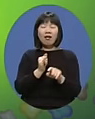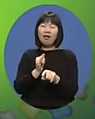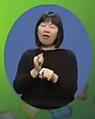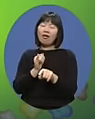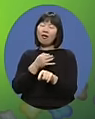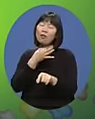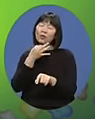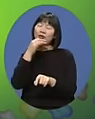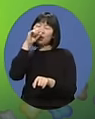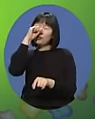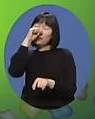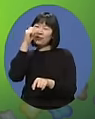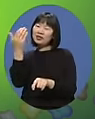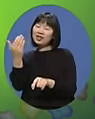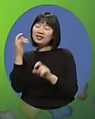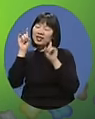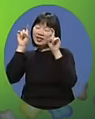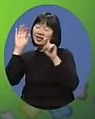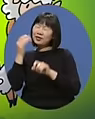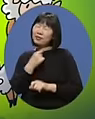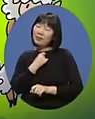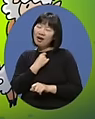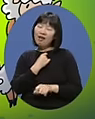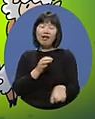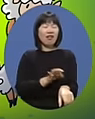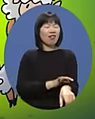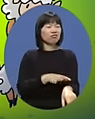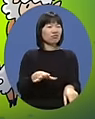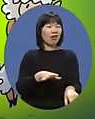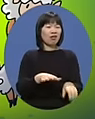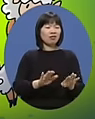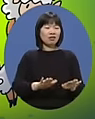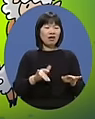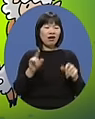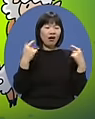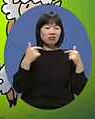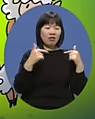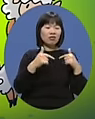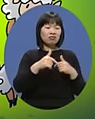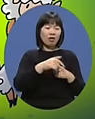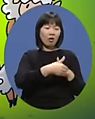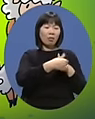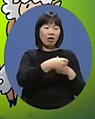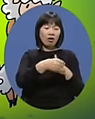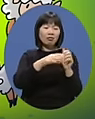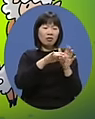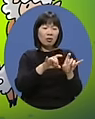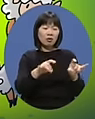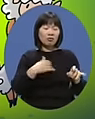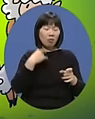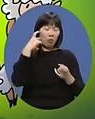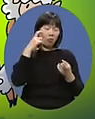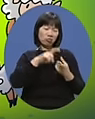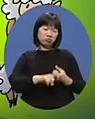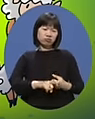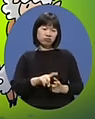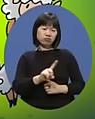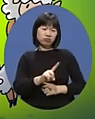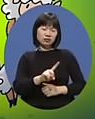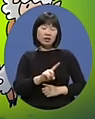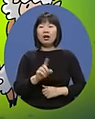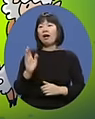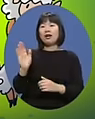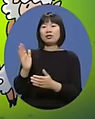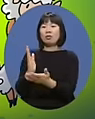나르시스 당신의 양이 되고 싶어요. 정말 귀찮아. 왜 어딜 가나 나한테 이런 관심을 갖는 거지? 나르시스,